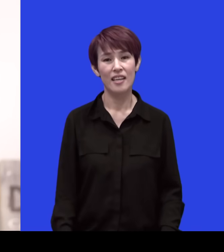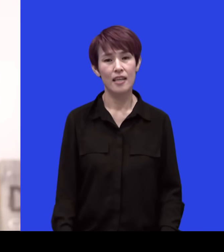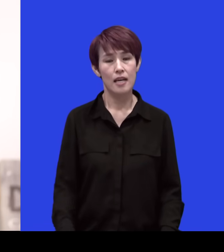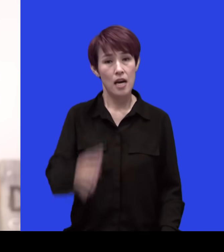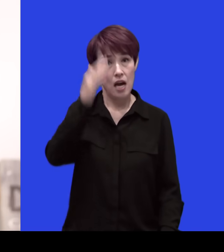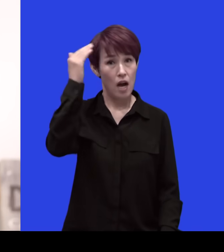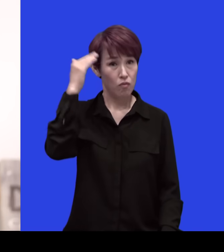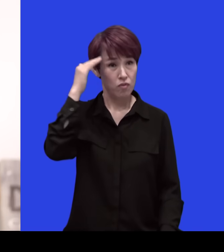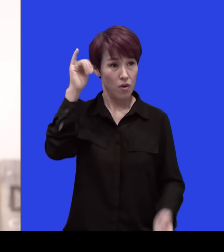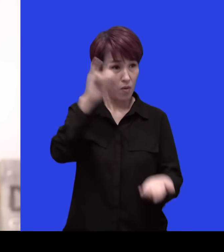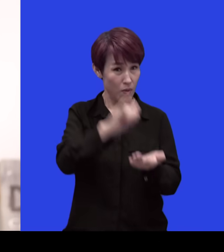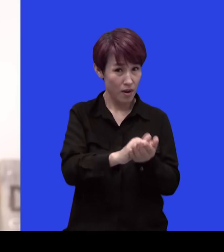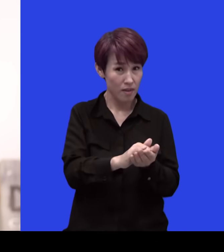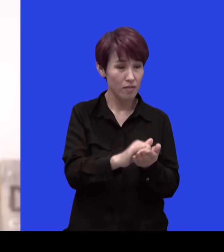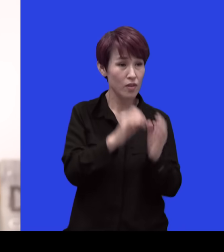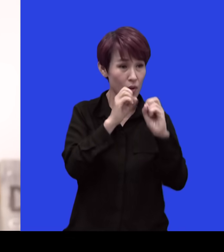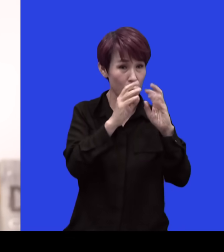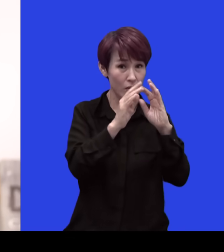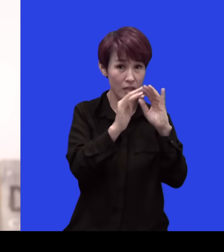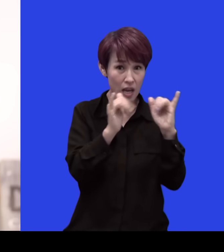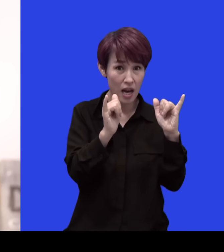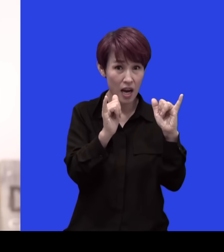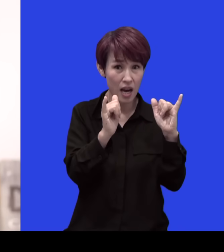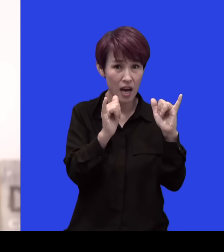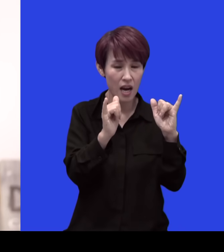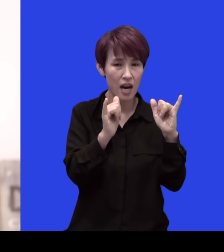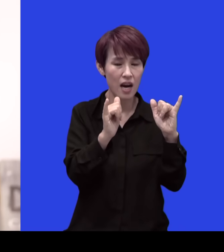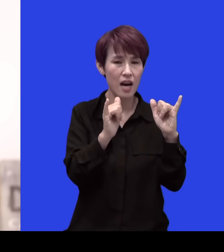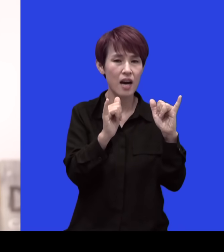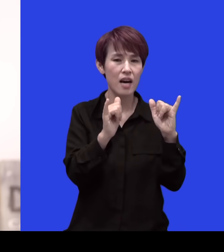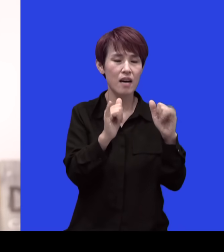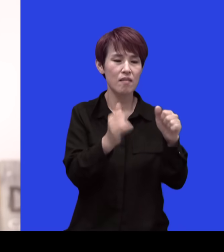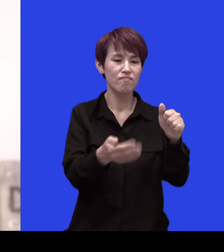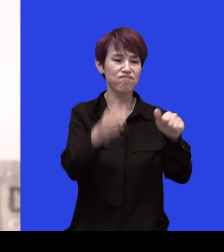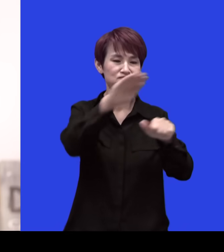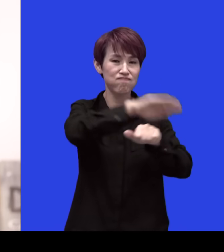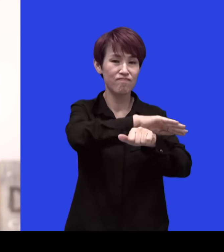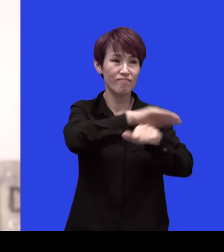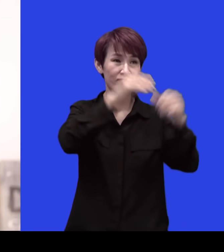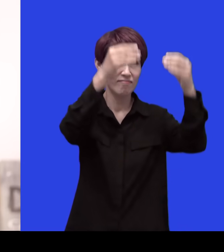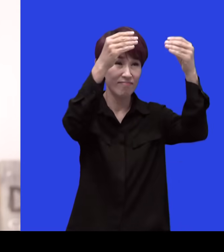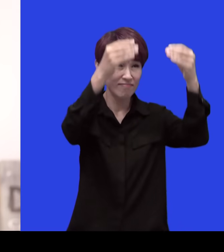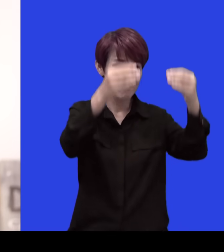우리나라에 들어왔던 선교사들이 네. 그 묘비에 예.